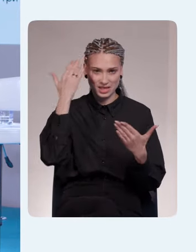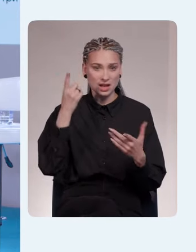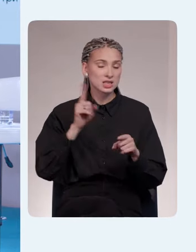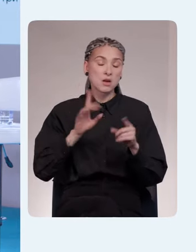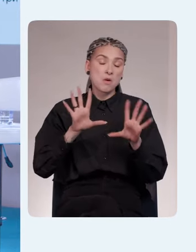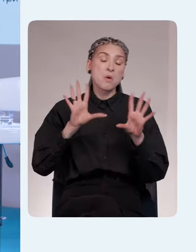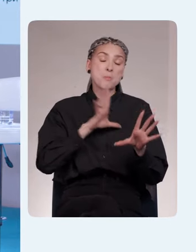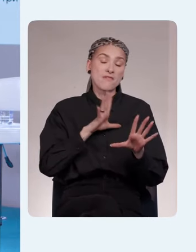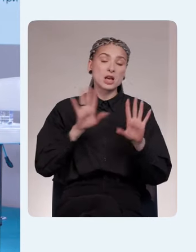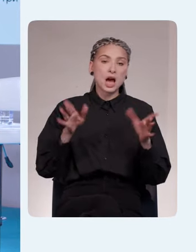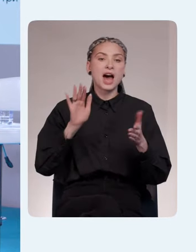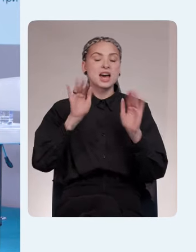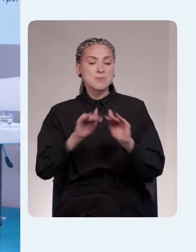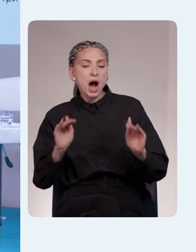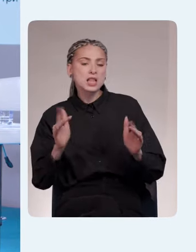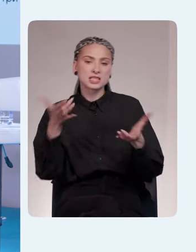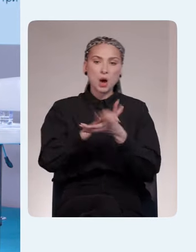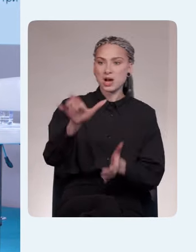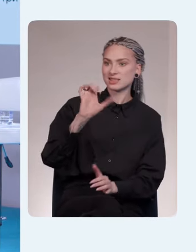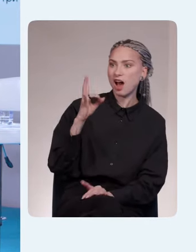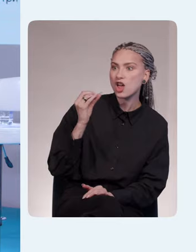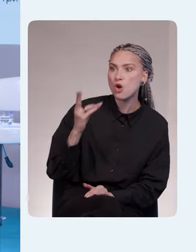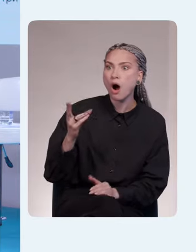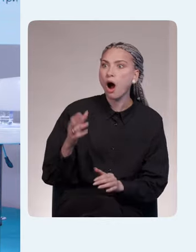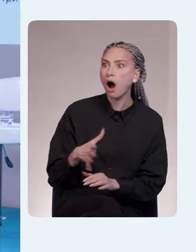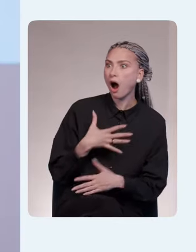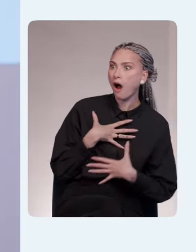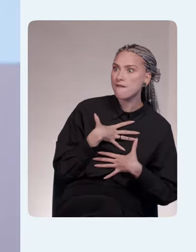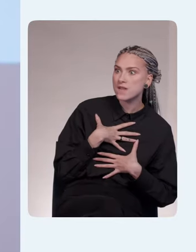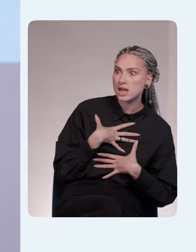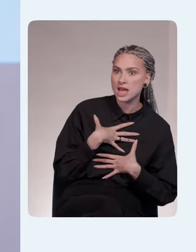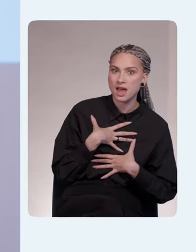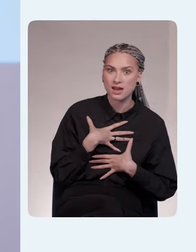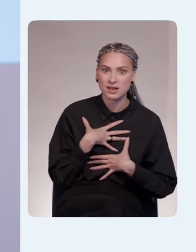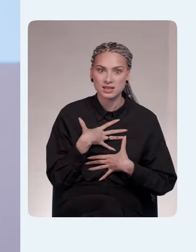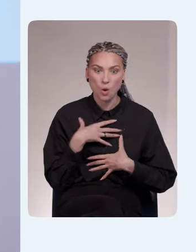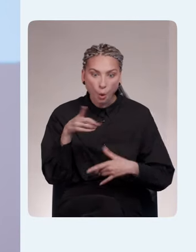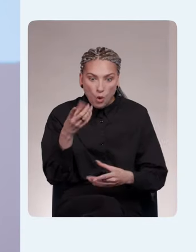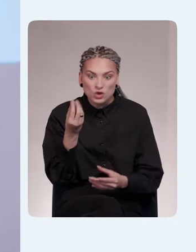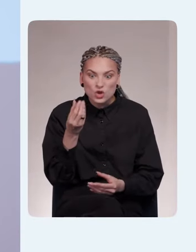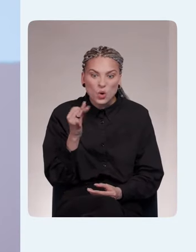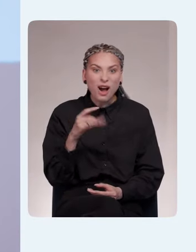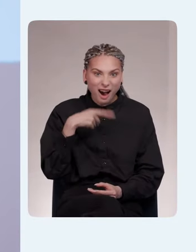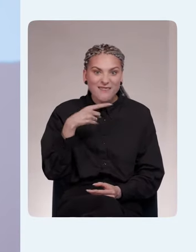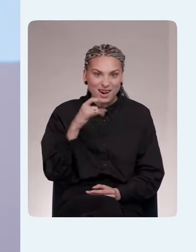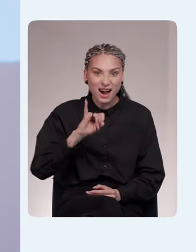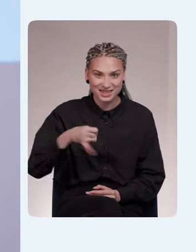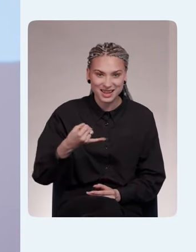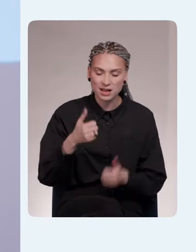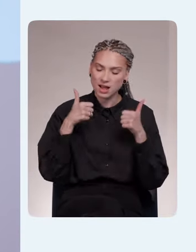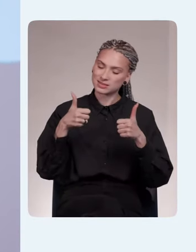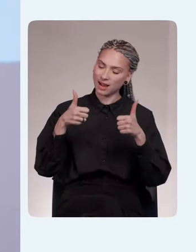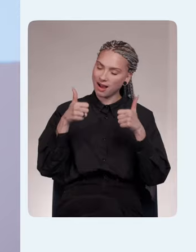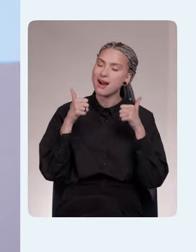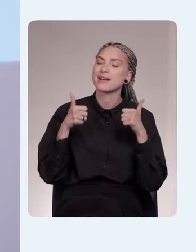происходит так. Ребята, знакомьтесь, это Санек, офигеть. Он еще и картавит. Классно, классно.